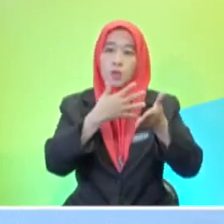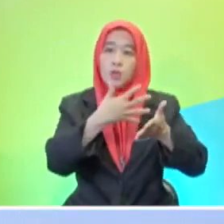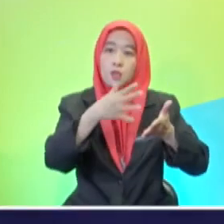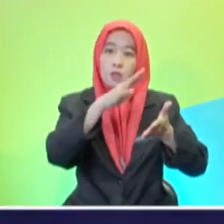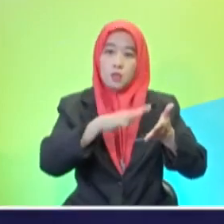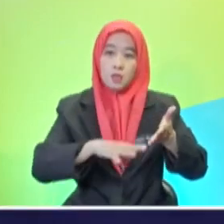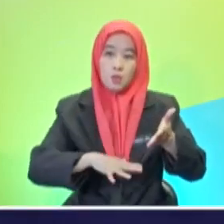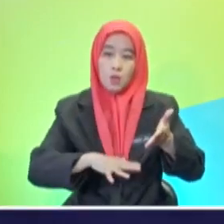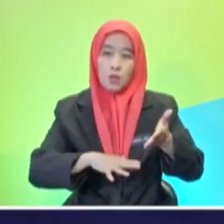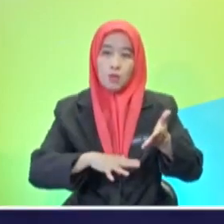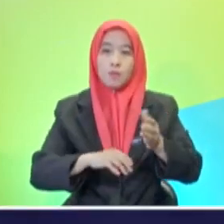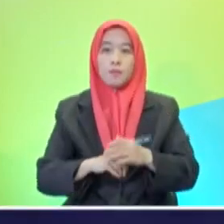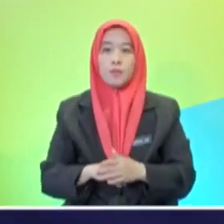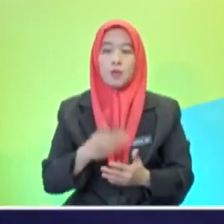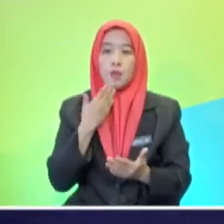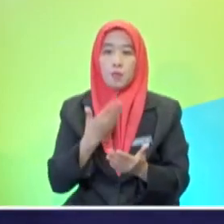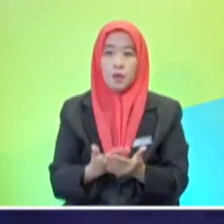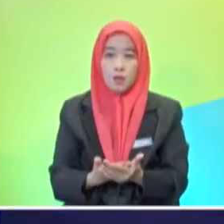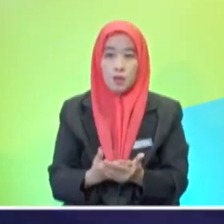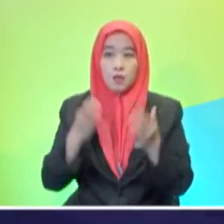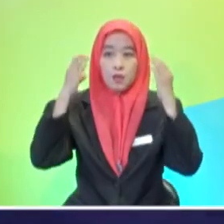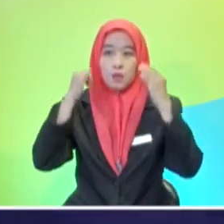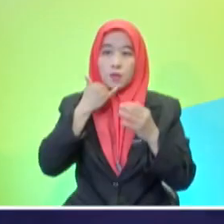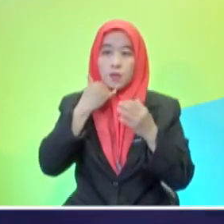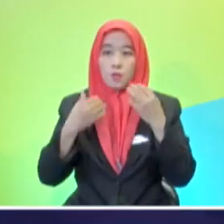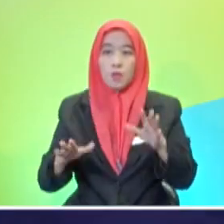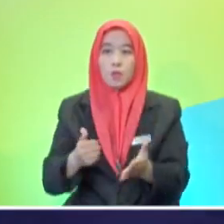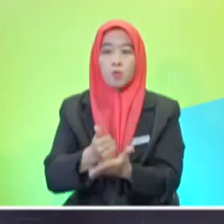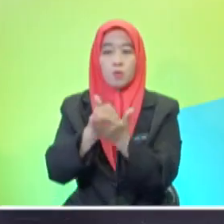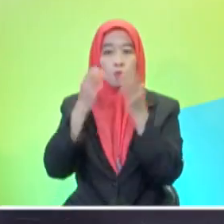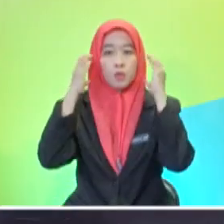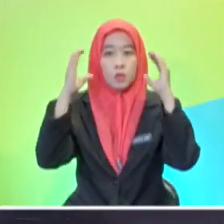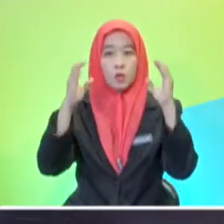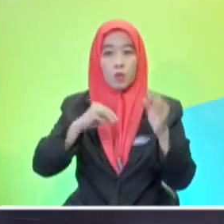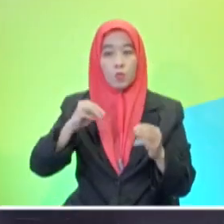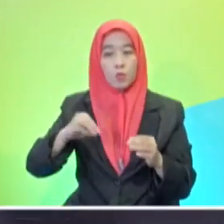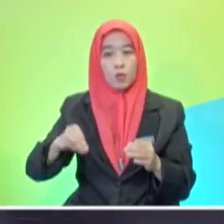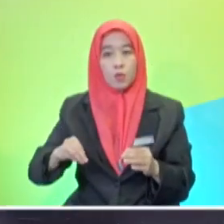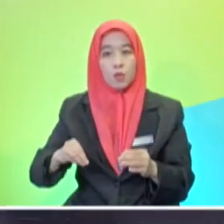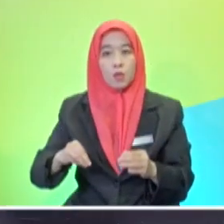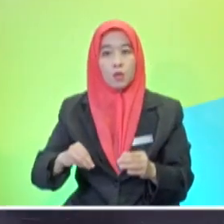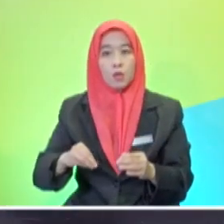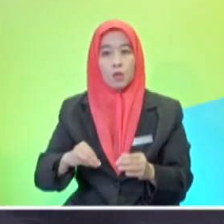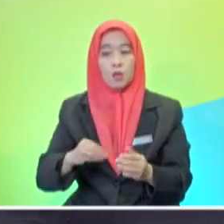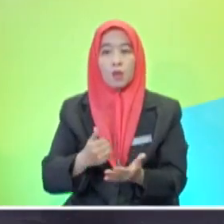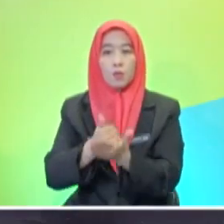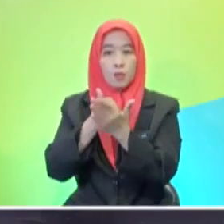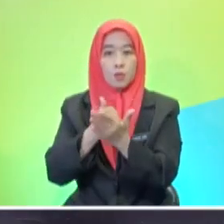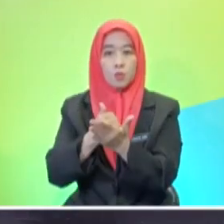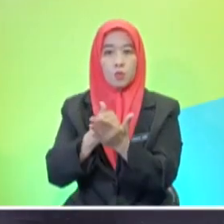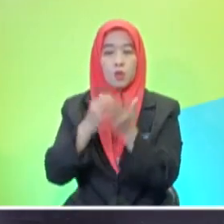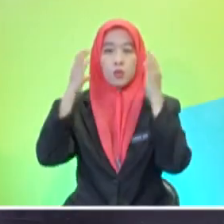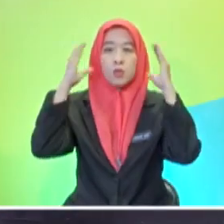rendah. Okey, baik. Syafiqah dah bantu cikgu dan murid-murid di rumah juga dalam masa sama turut bantu cikgu untuk lengkapkan jadual